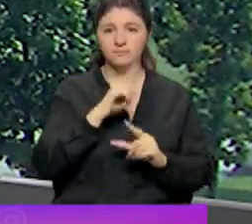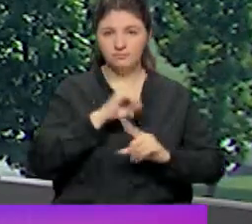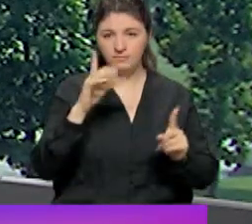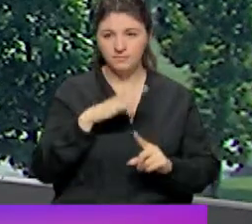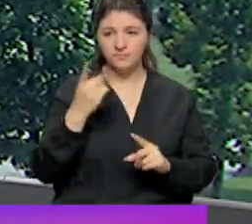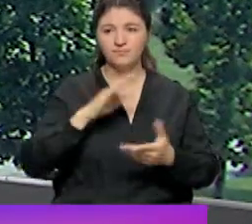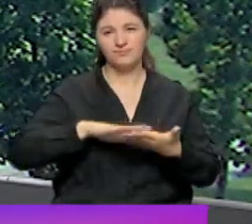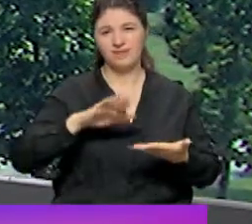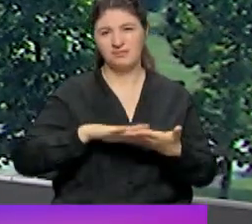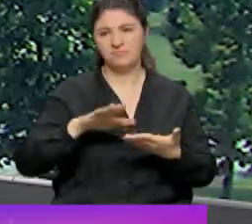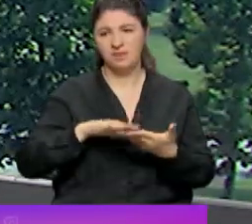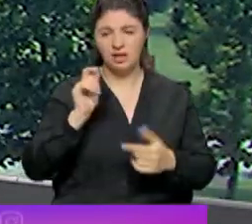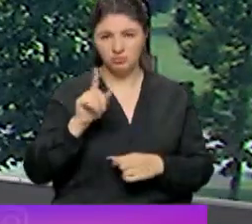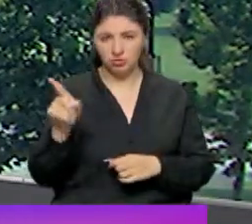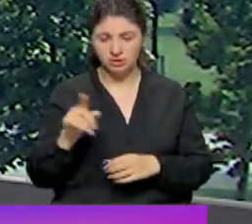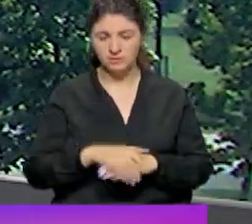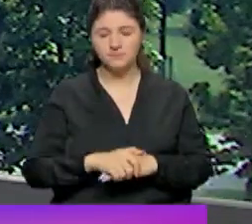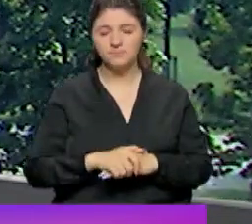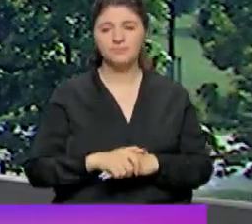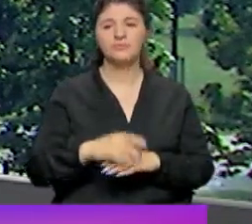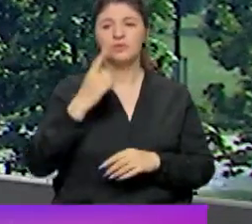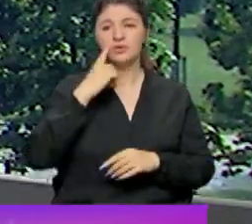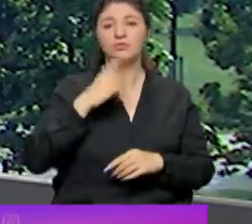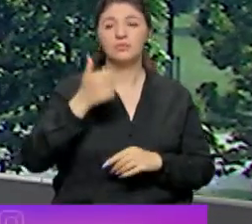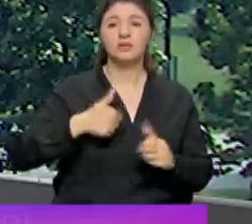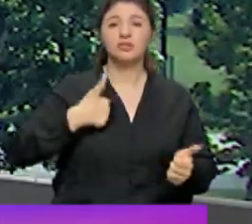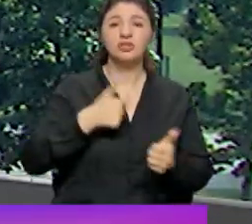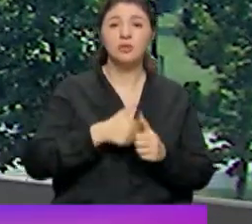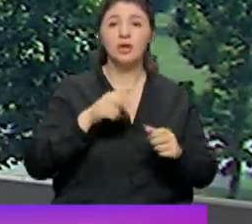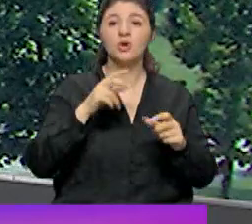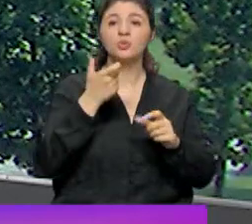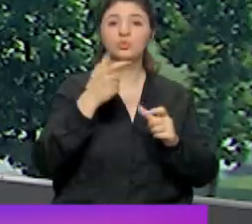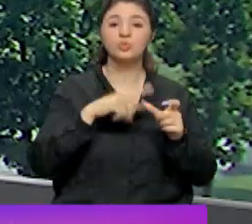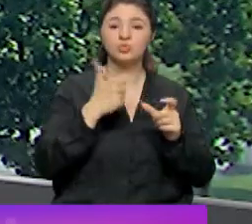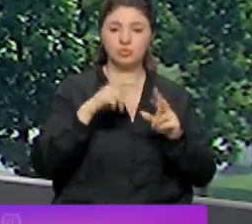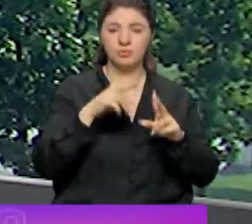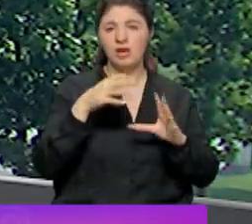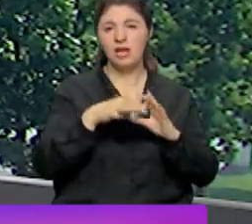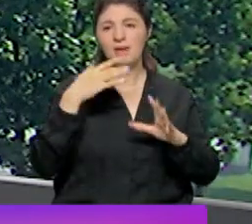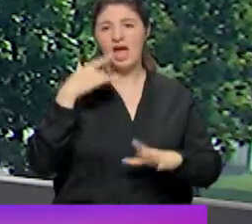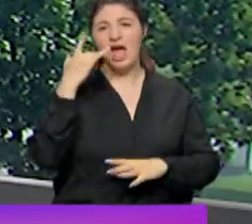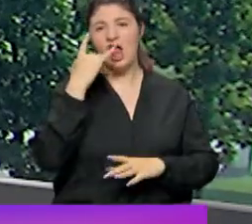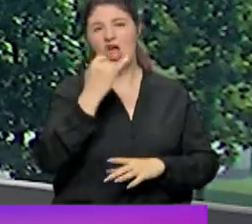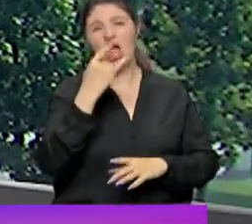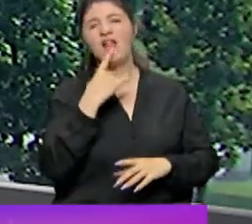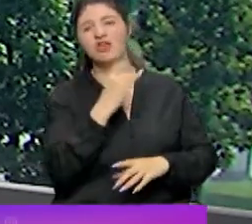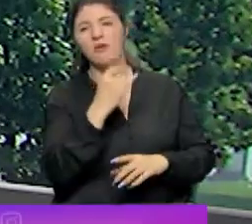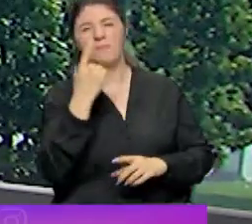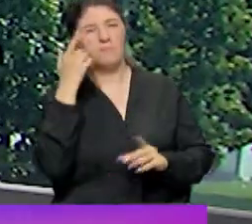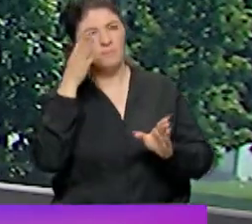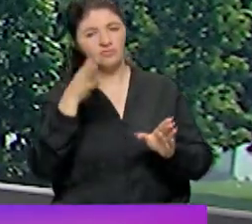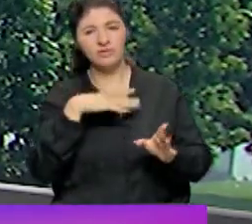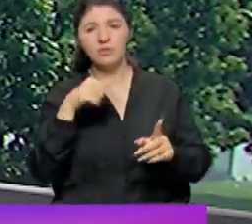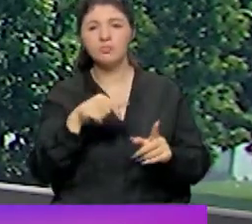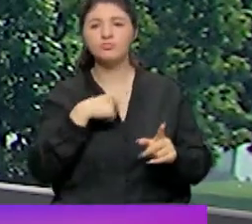itirazı Var Bir düzeltme yapacağız Cumhurbaşkanı danışmanı Mehmet uçurma ilgili bir eleştirel bakışı vardı bende